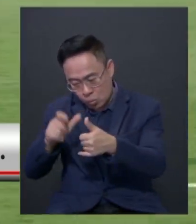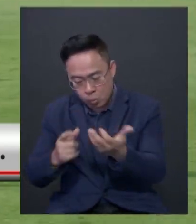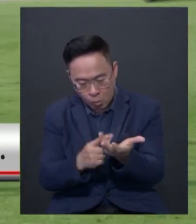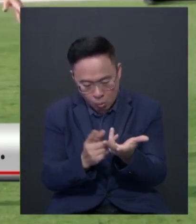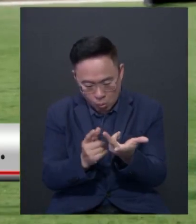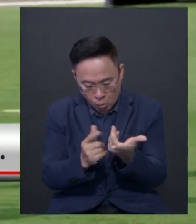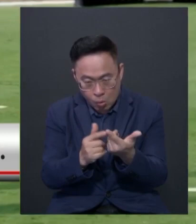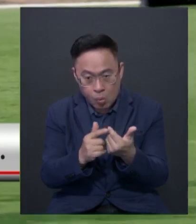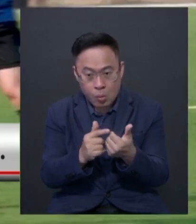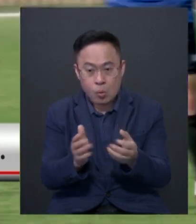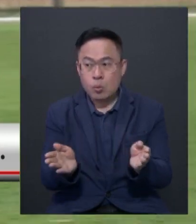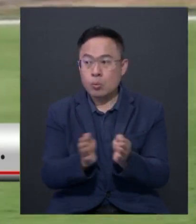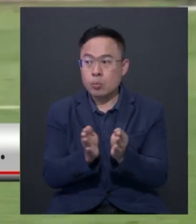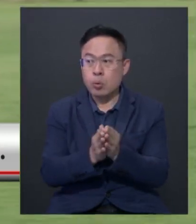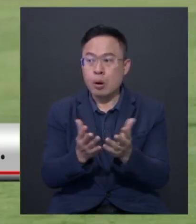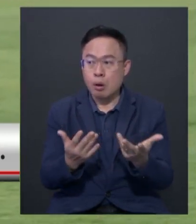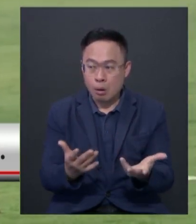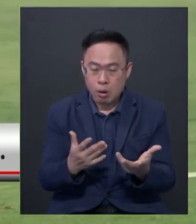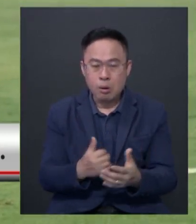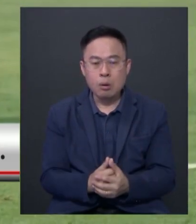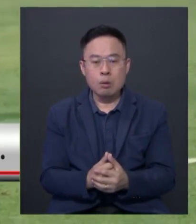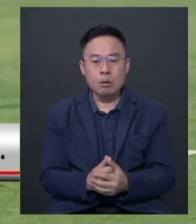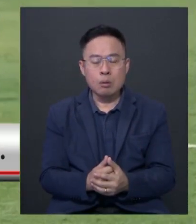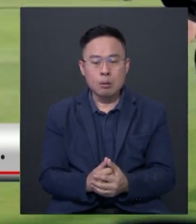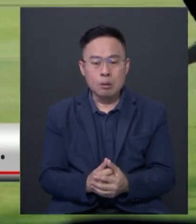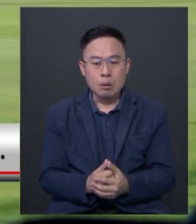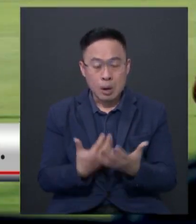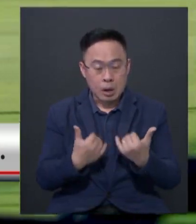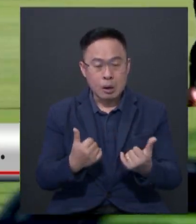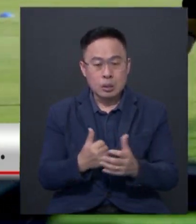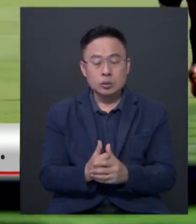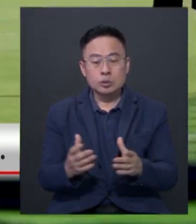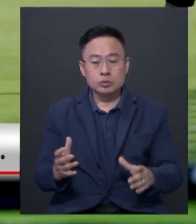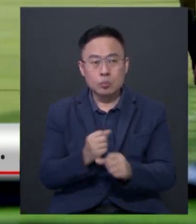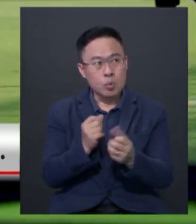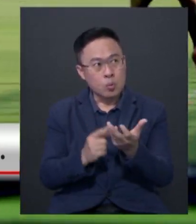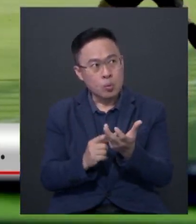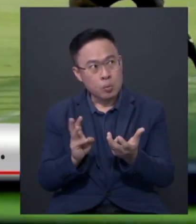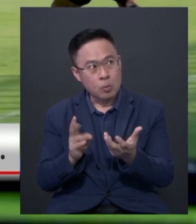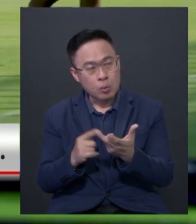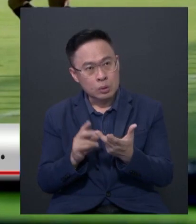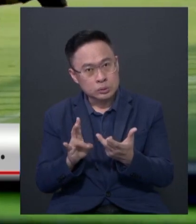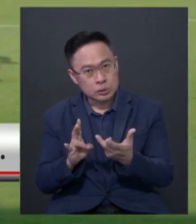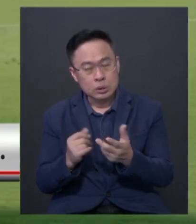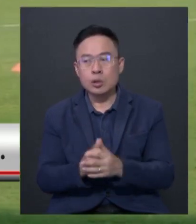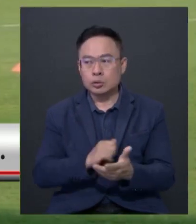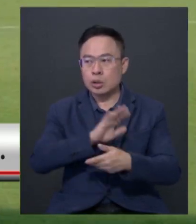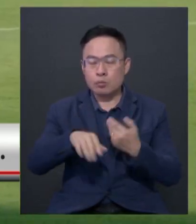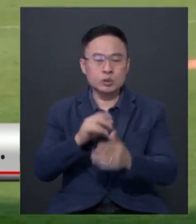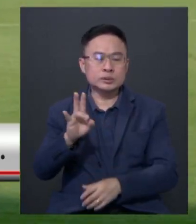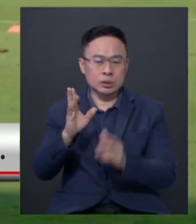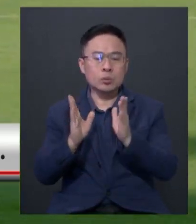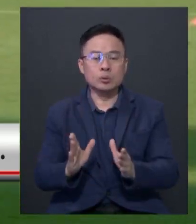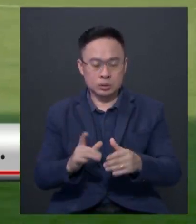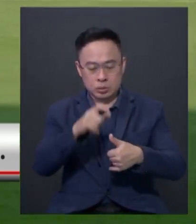พงษ ์พิธีวัตร 5คนพิธีวัตร6คนแล้วก็สเตนิโอจูเนียร์7คนไม่ส